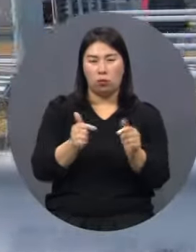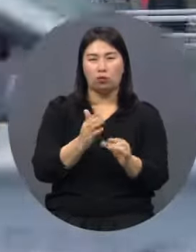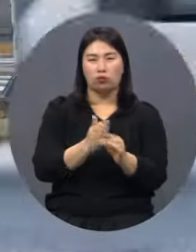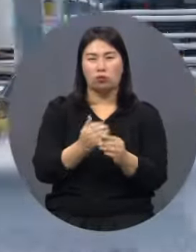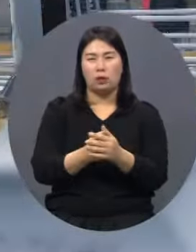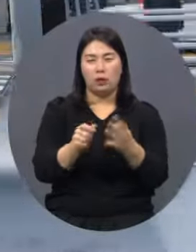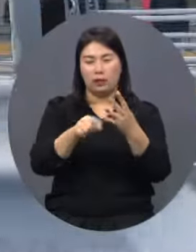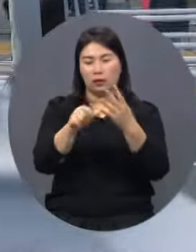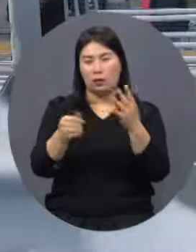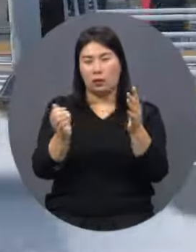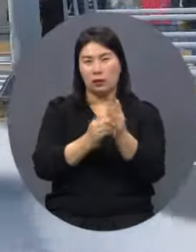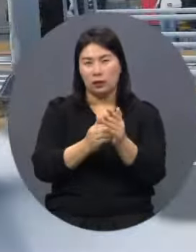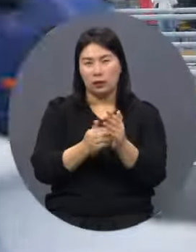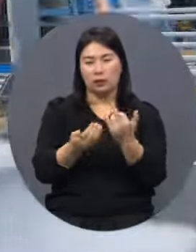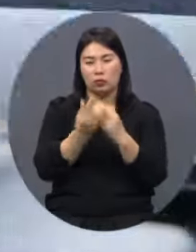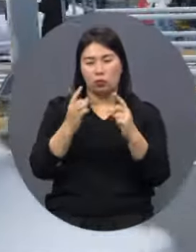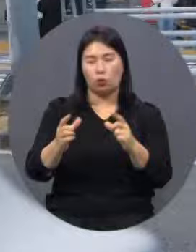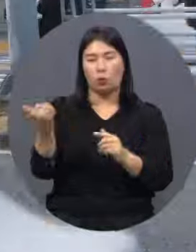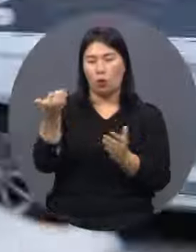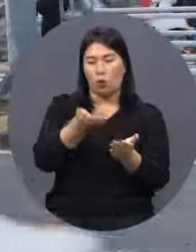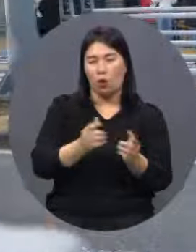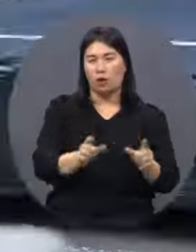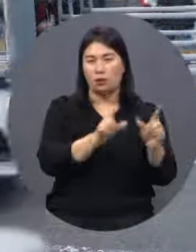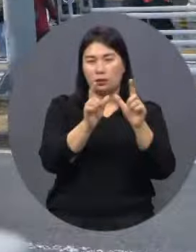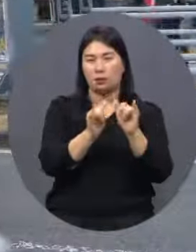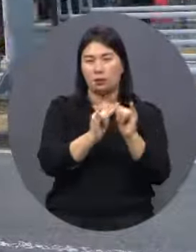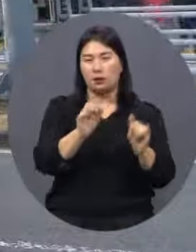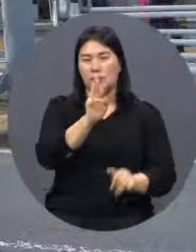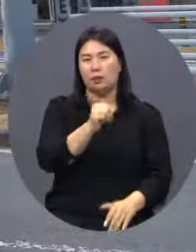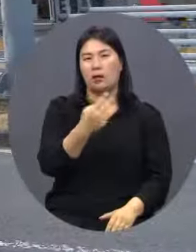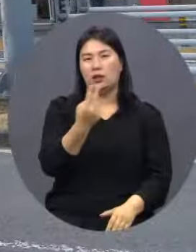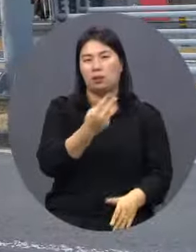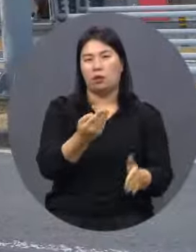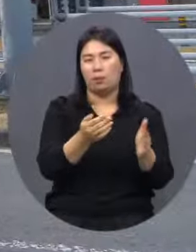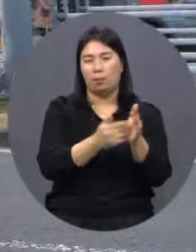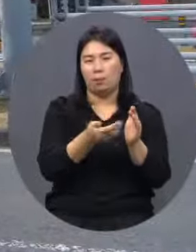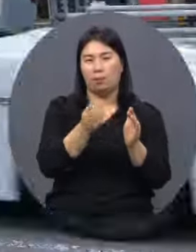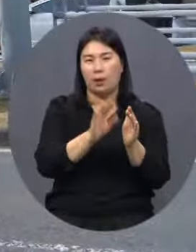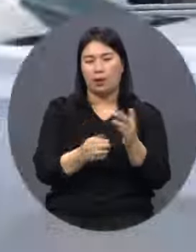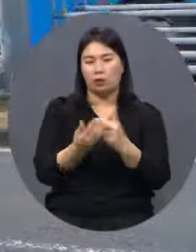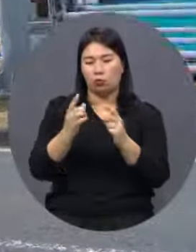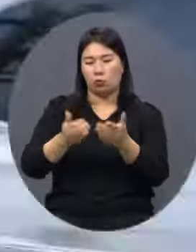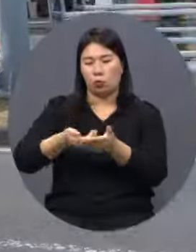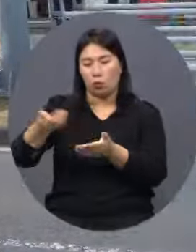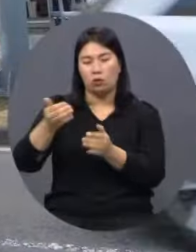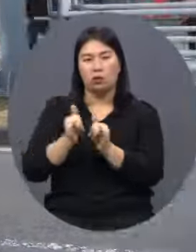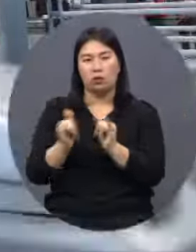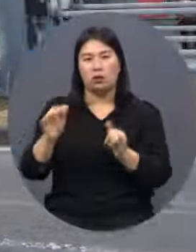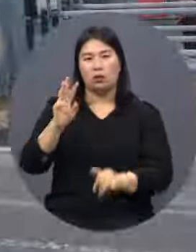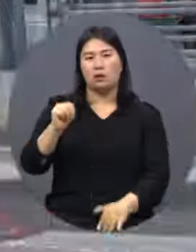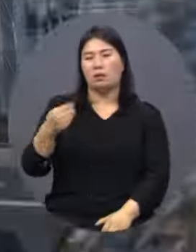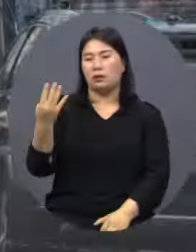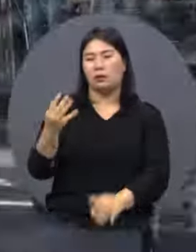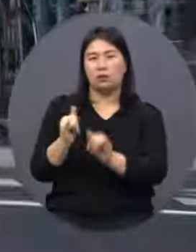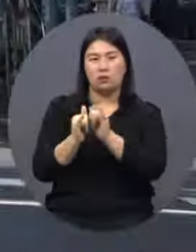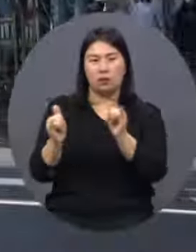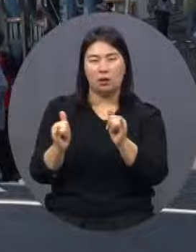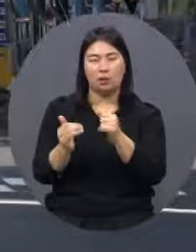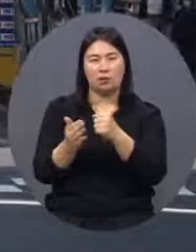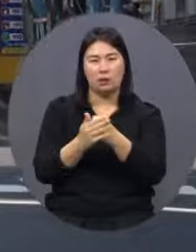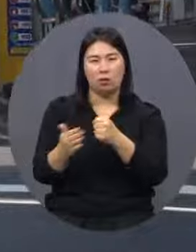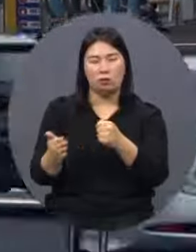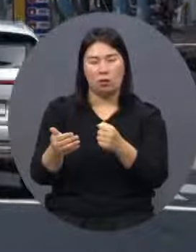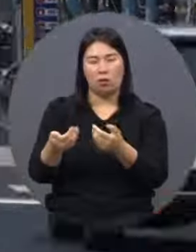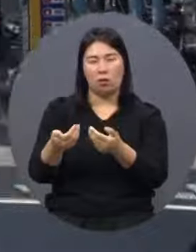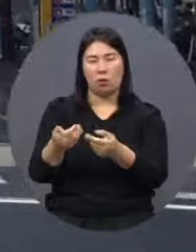4월까지 제주로 터를 바꾼 사람은 32,000여 명에 불과했지만 제주를 떠난 사람은 3 4,000여명의 달해